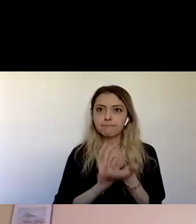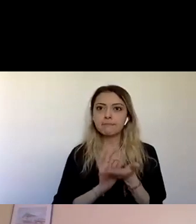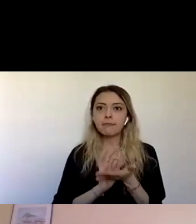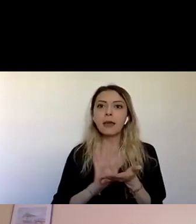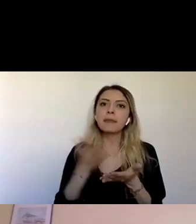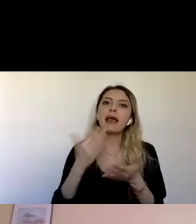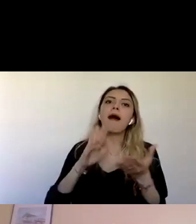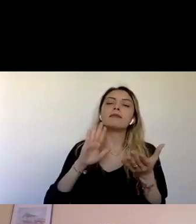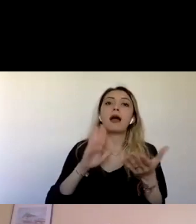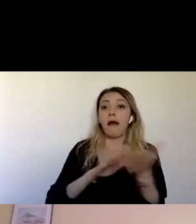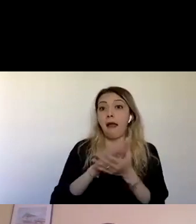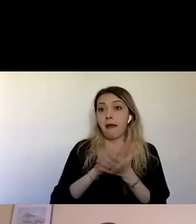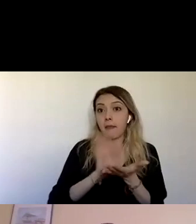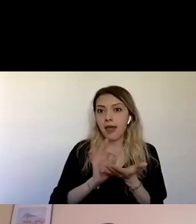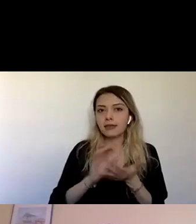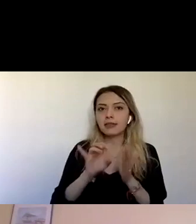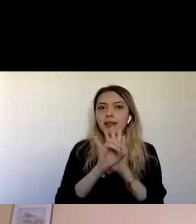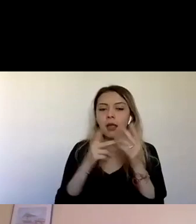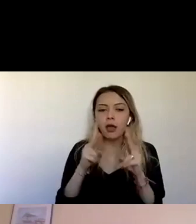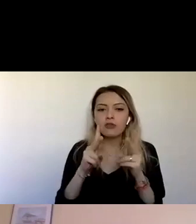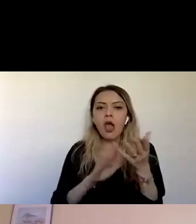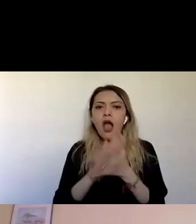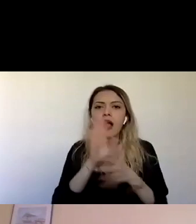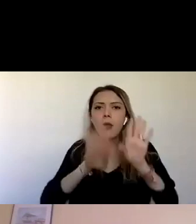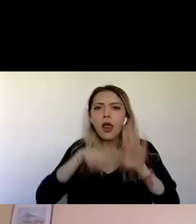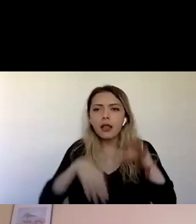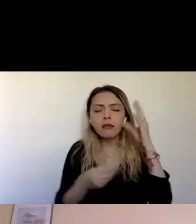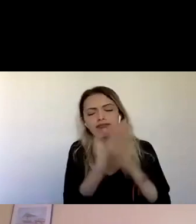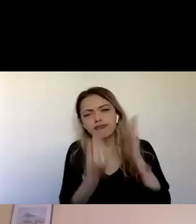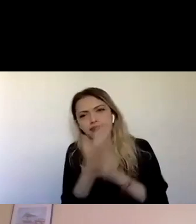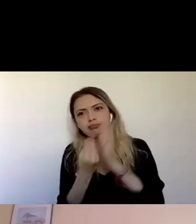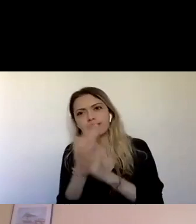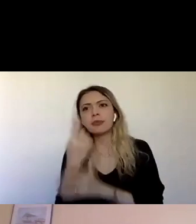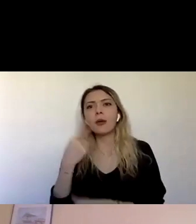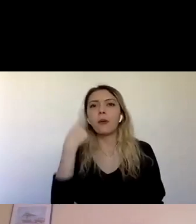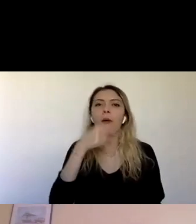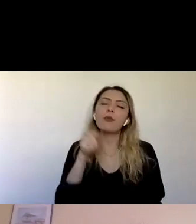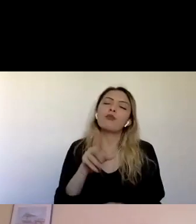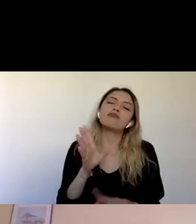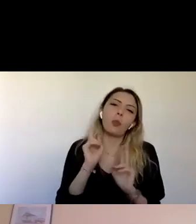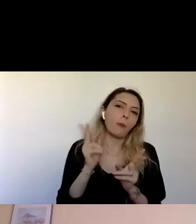yazdınız, Instagram açtınız, ayakkabı reklamları görmeye başladığınız gibi durumların olması gayet muhtemel.